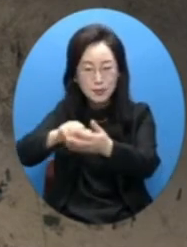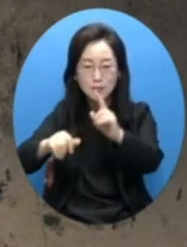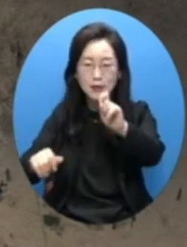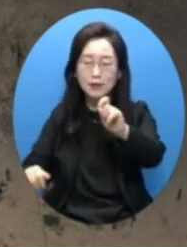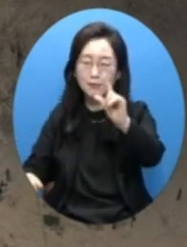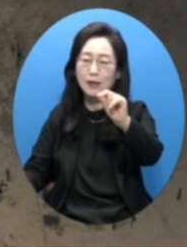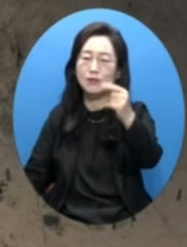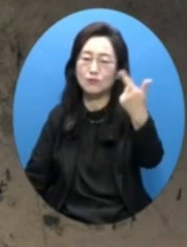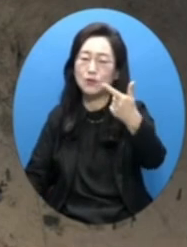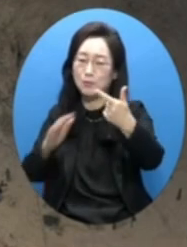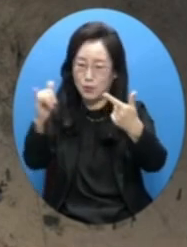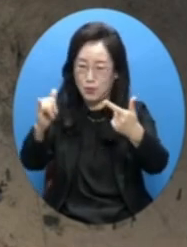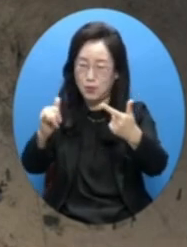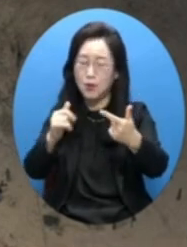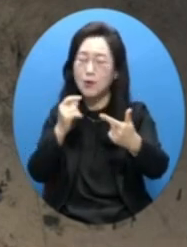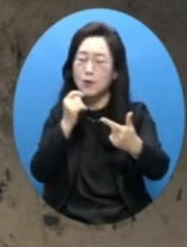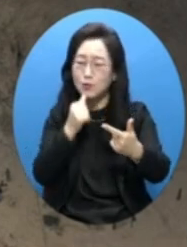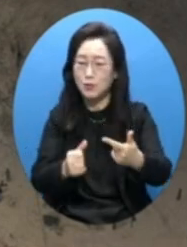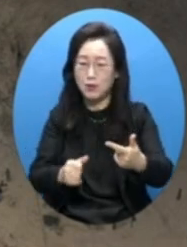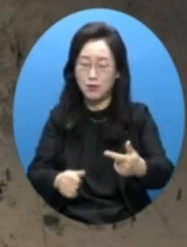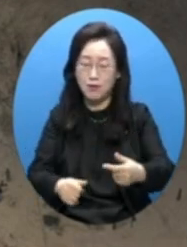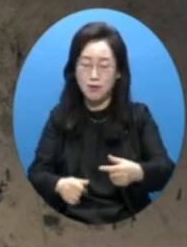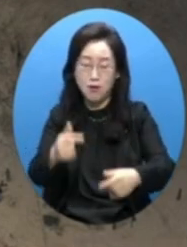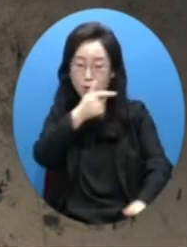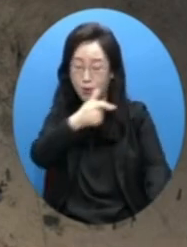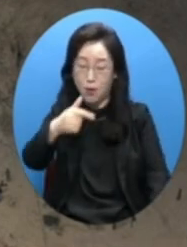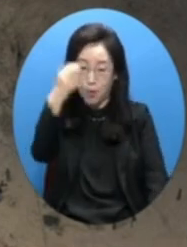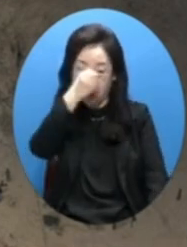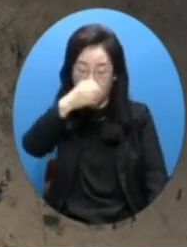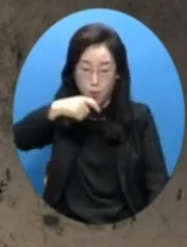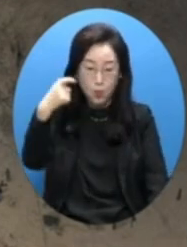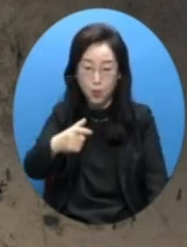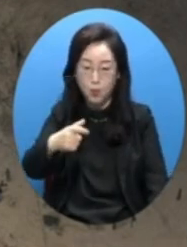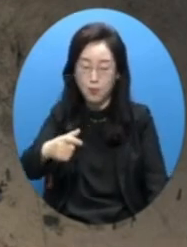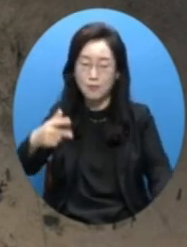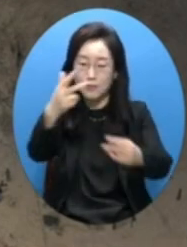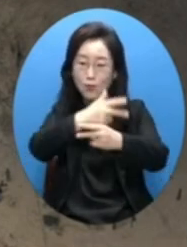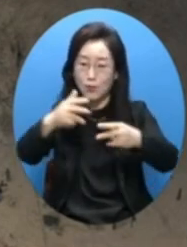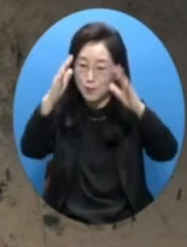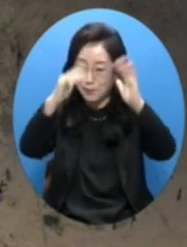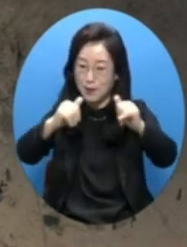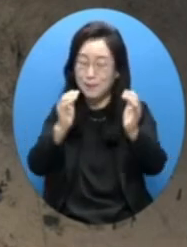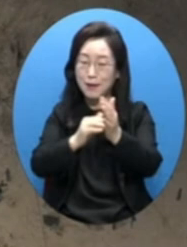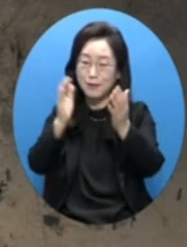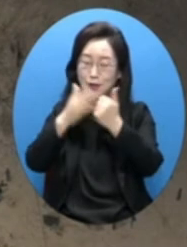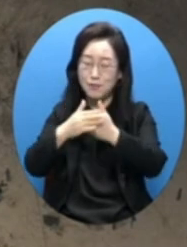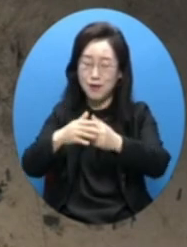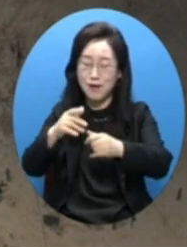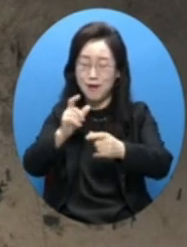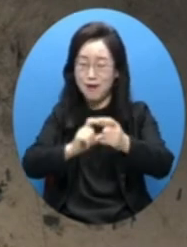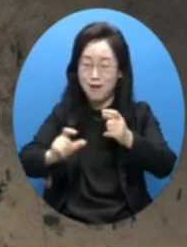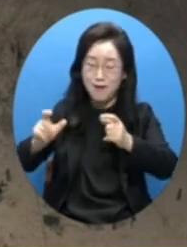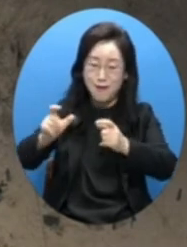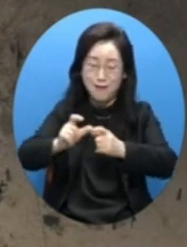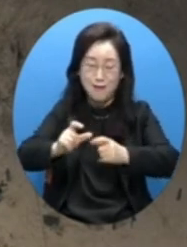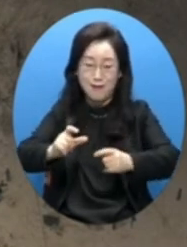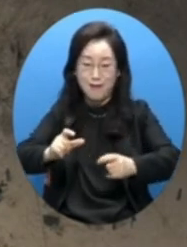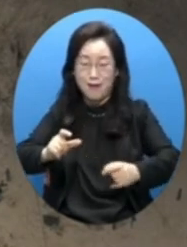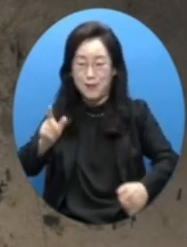성입니다 큰 성이고 견고한성인 여력으로 무너뜨린 저들은 사기 충천하여